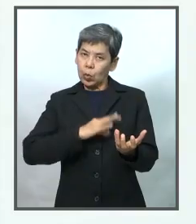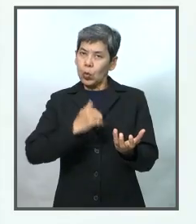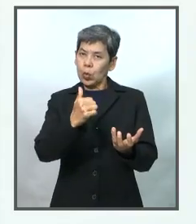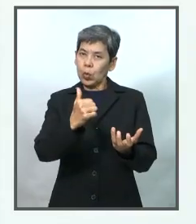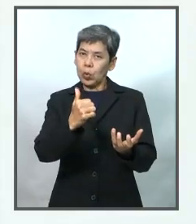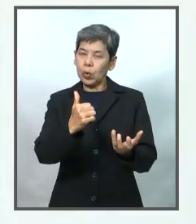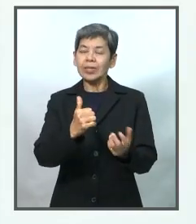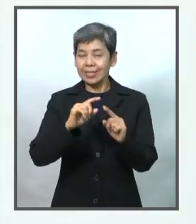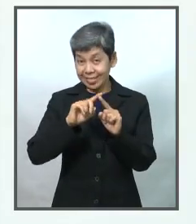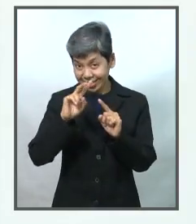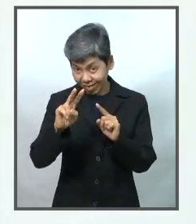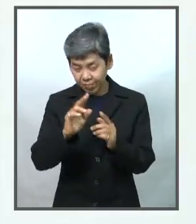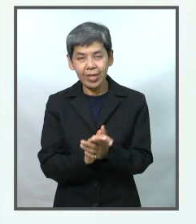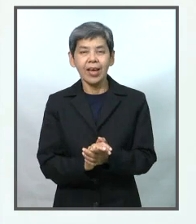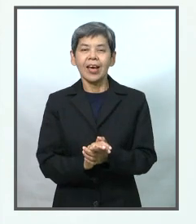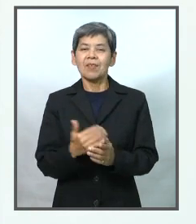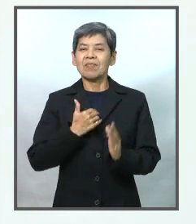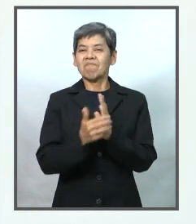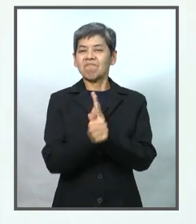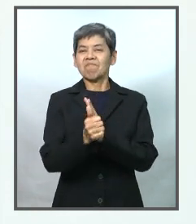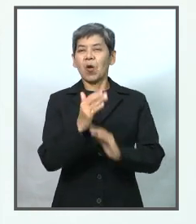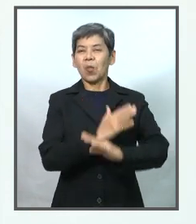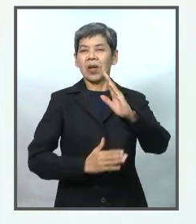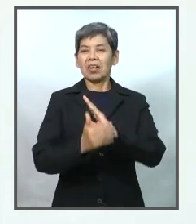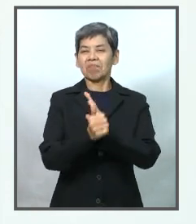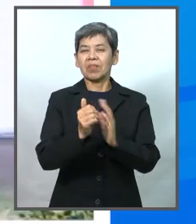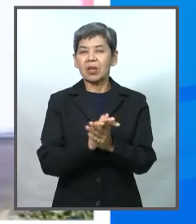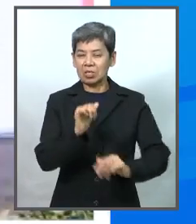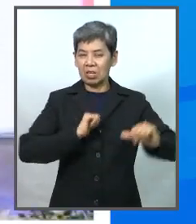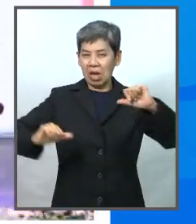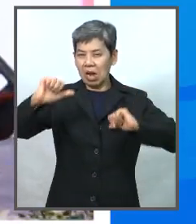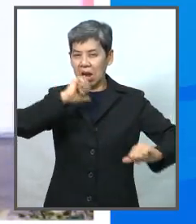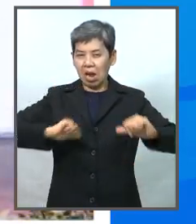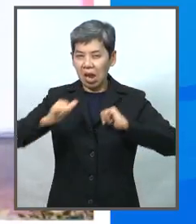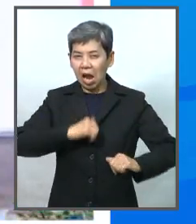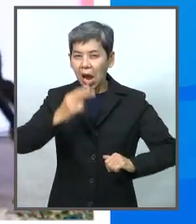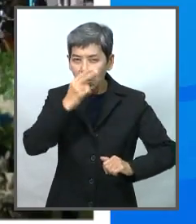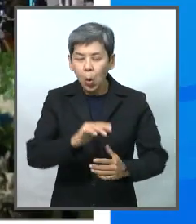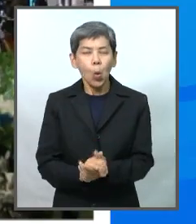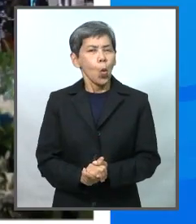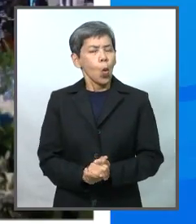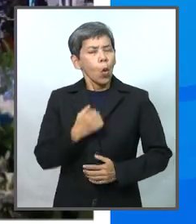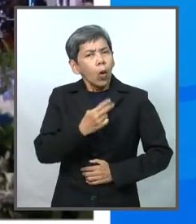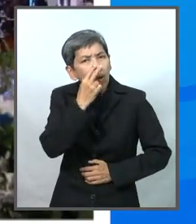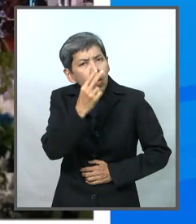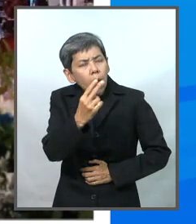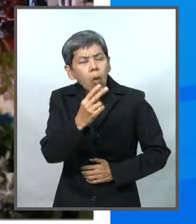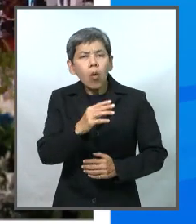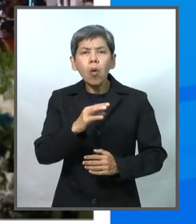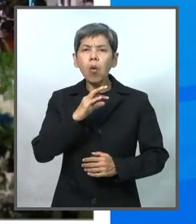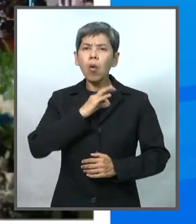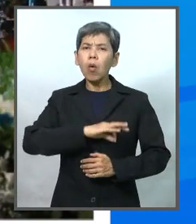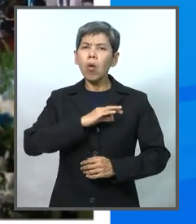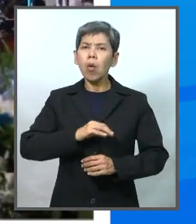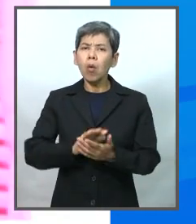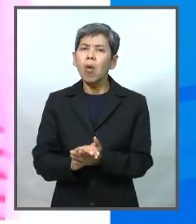ภาคภูมิใจแล้วเนี่ยอันที่2ก็คือเรื่องการแสดงความสามารถของคนพิการอันนี้เนี่ยจะเป็นการดึงดูดนะครับให้คนเนี่ยรู้สึก